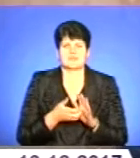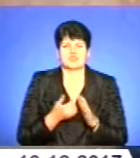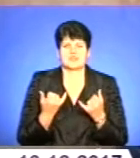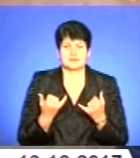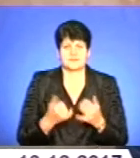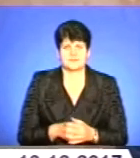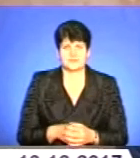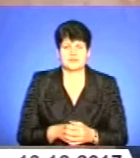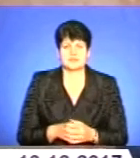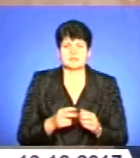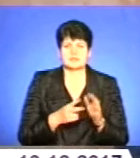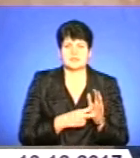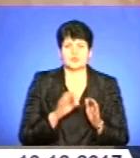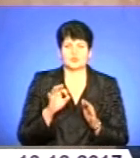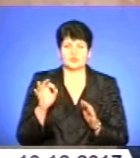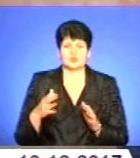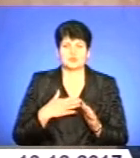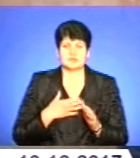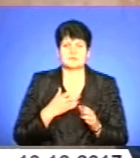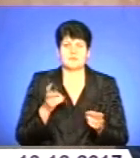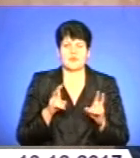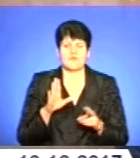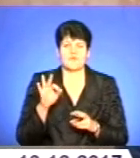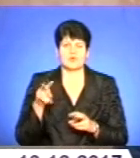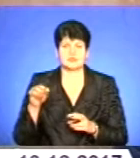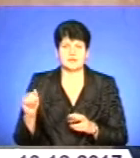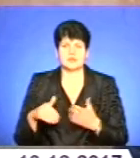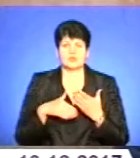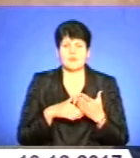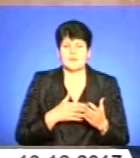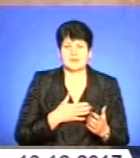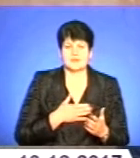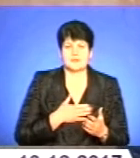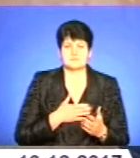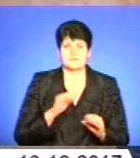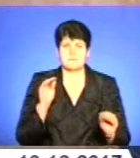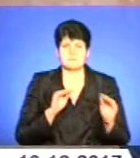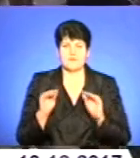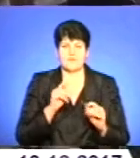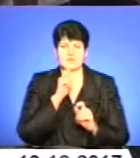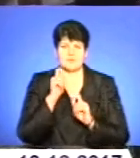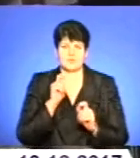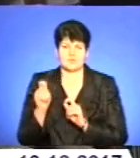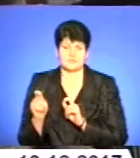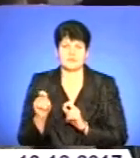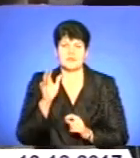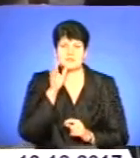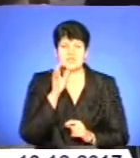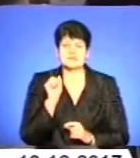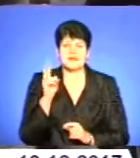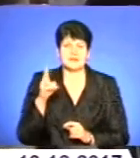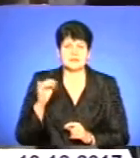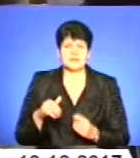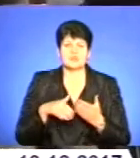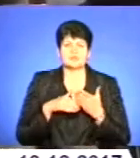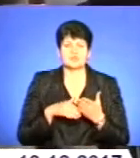З 17:00 до нас на фабрику приходять волонтери, допомагають нам пакувати ці подаруночки. Під час акції помічниками